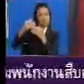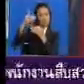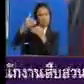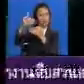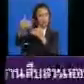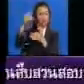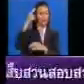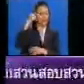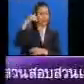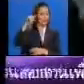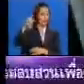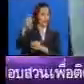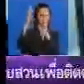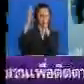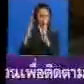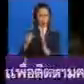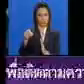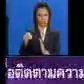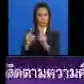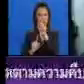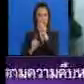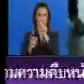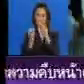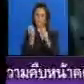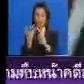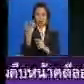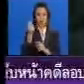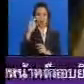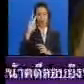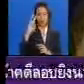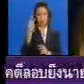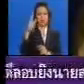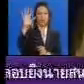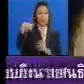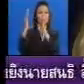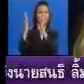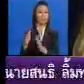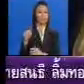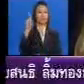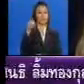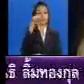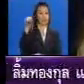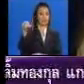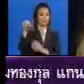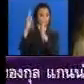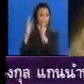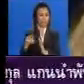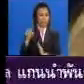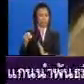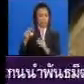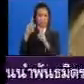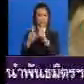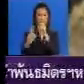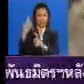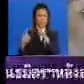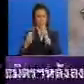ไปได้ที่ตัวเลขผู้เสียชีวิตอาจพุ่งถึง 65,000 คน อังกฤษมีอัตราการเสียชีวิตด้วยโรคไข้หวัดใหญ่ส